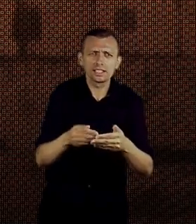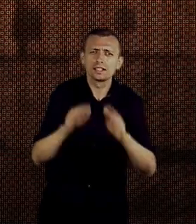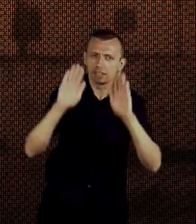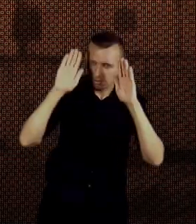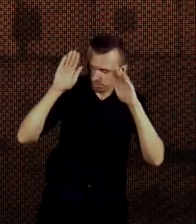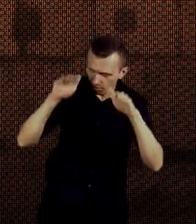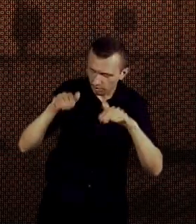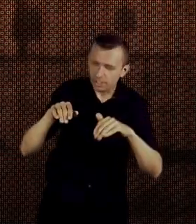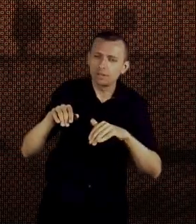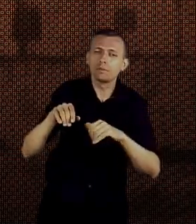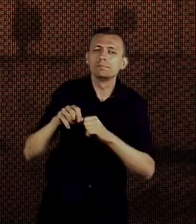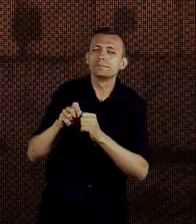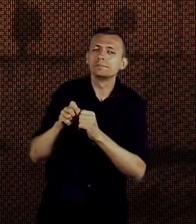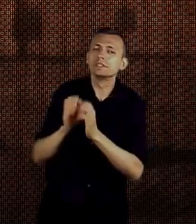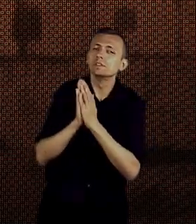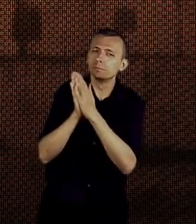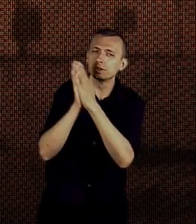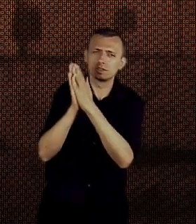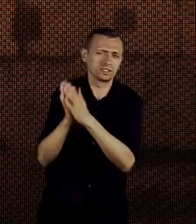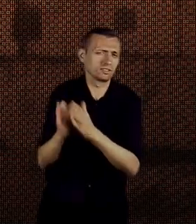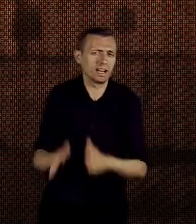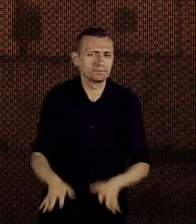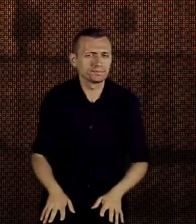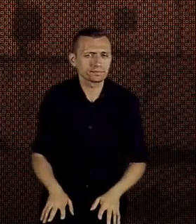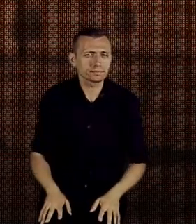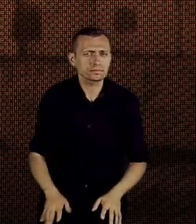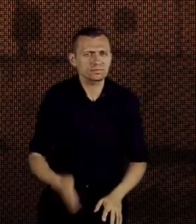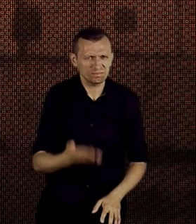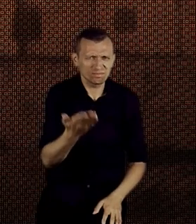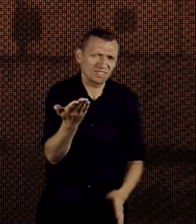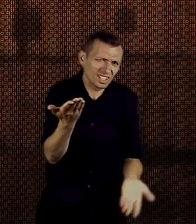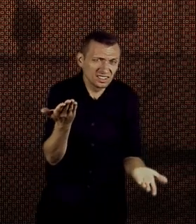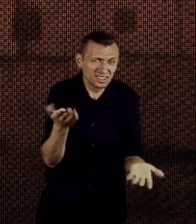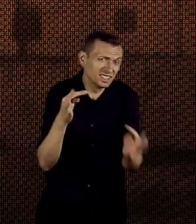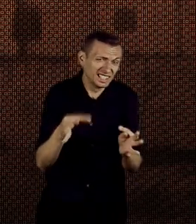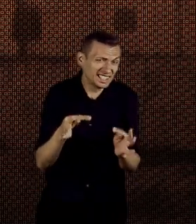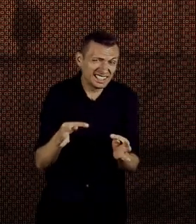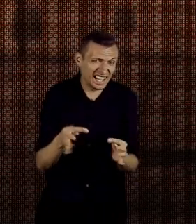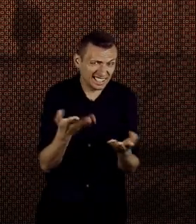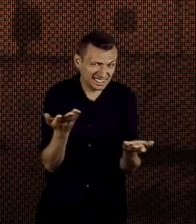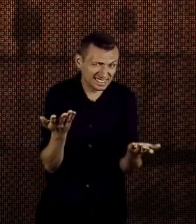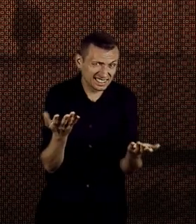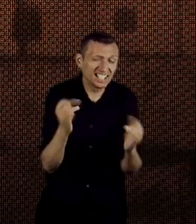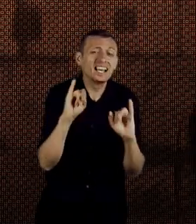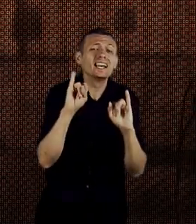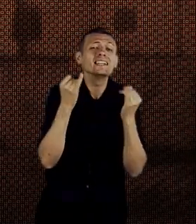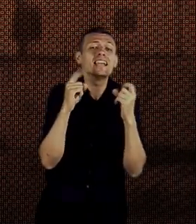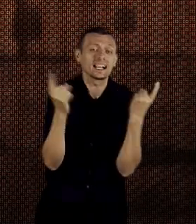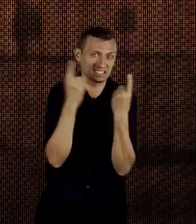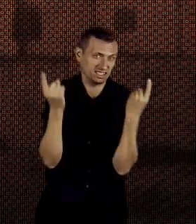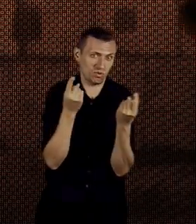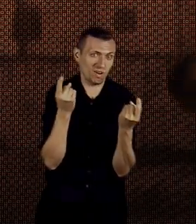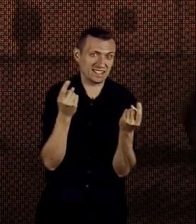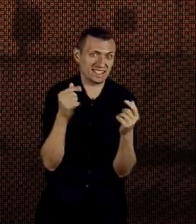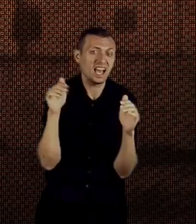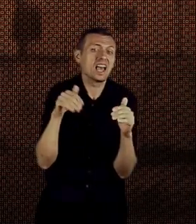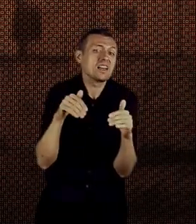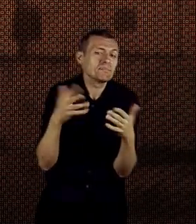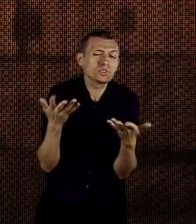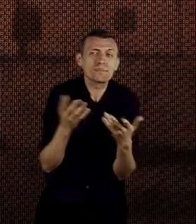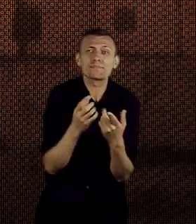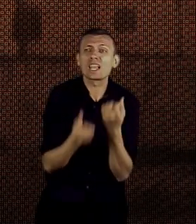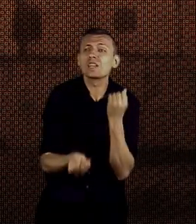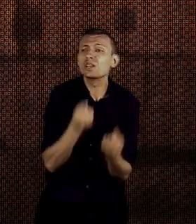życiowych trudności, których nie rozumiesz, Ale z drugiej strony znasz dobroć i